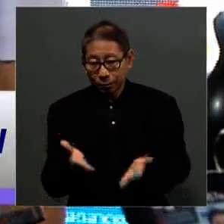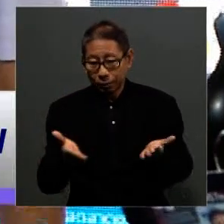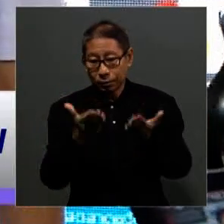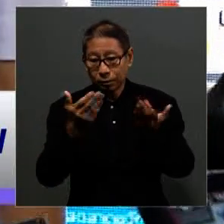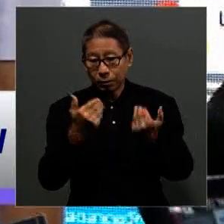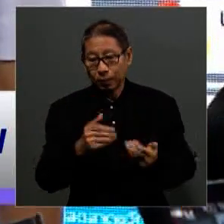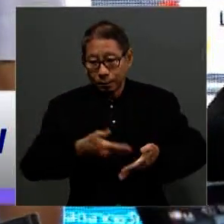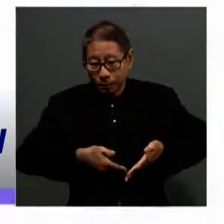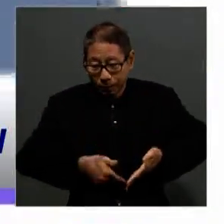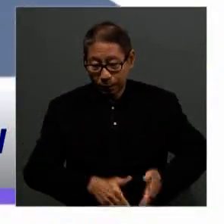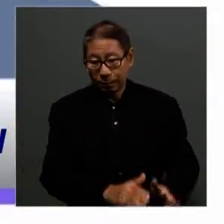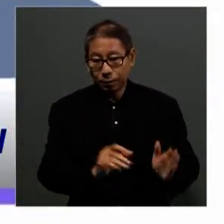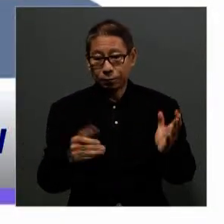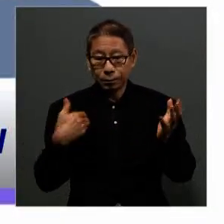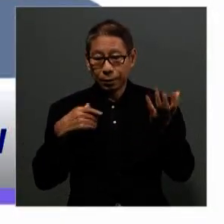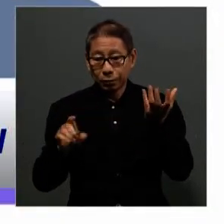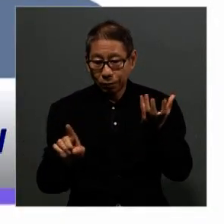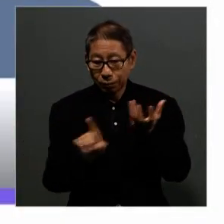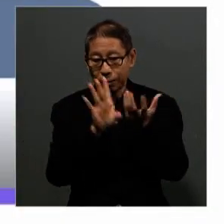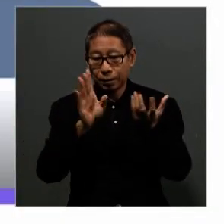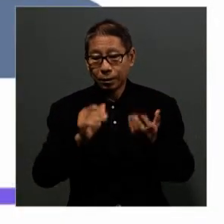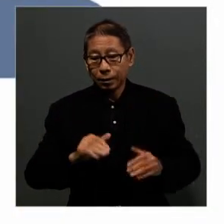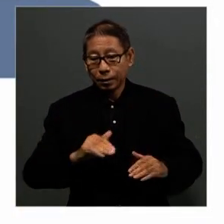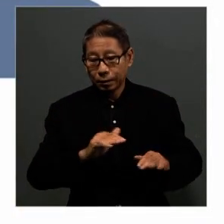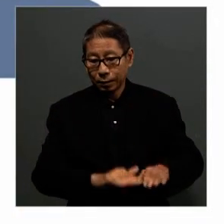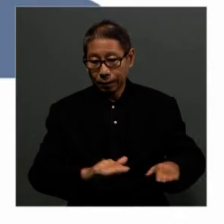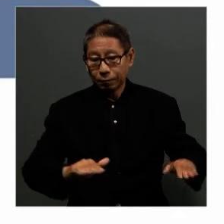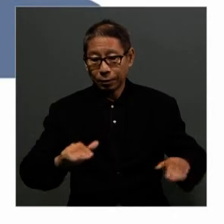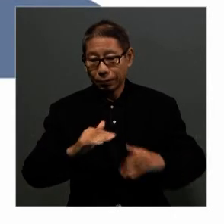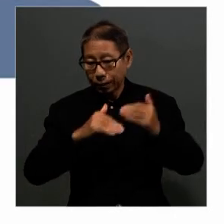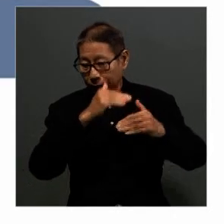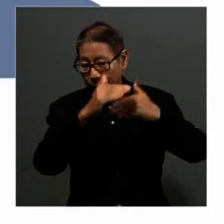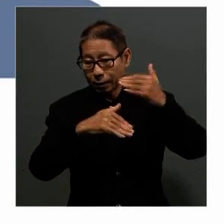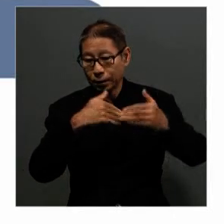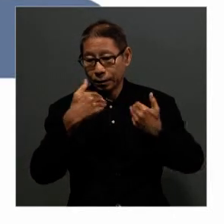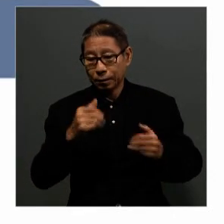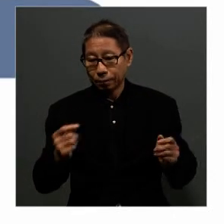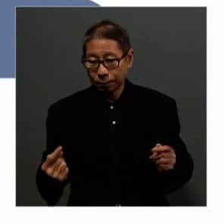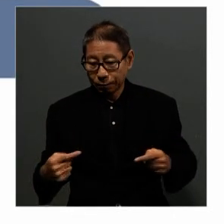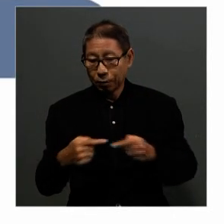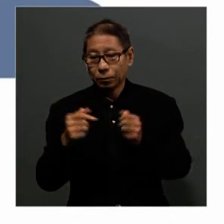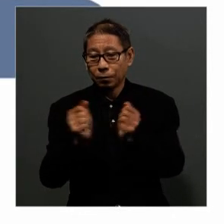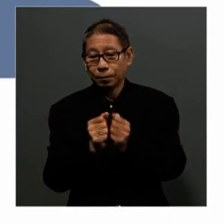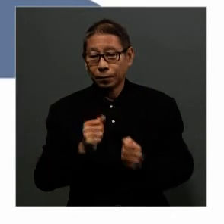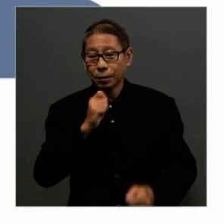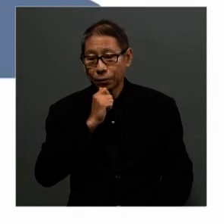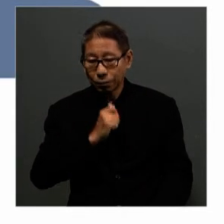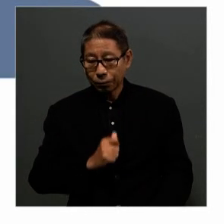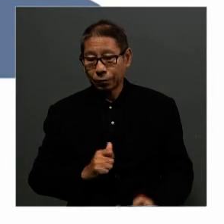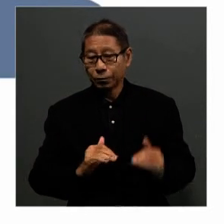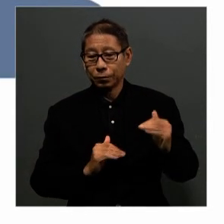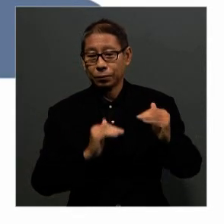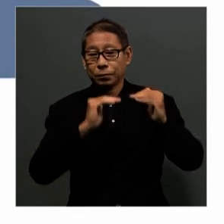เสริมการเกิดอย่างมีคุณภาพสนับสนุนให้เด็กมีพัฒนาการสมวัยและสามารถเข้ารับบริการที่มีคุณภาพได้ทั่วถึงเท่า